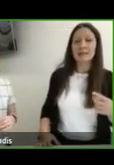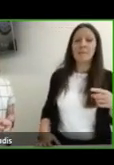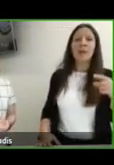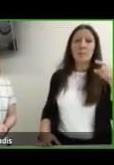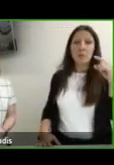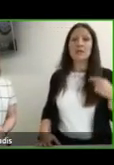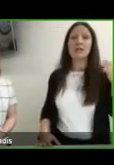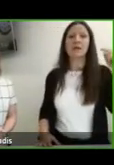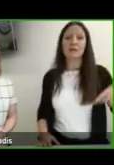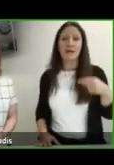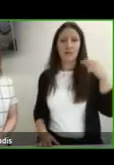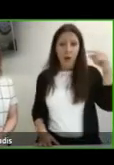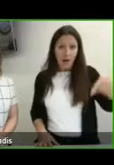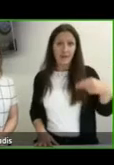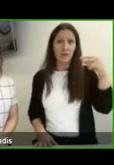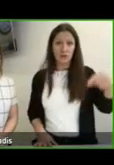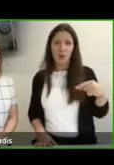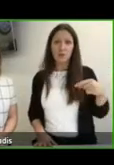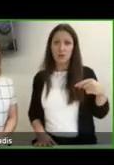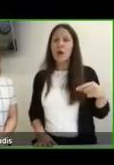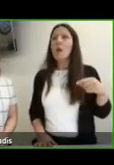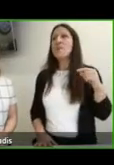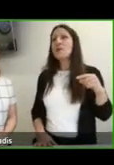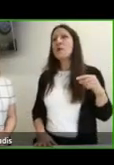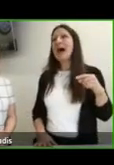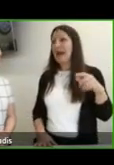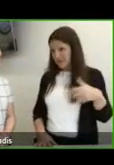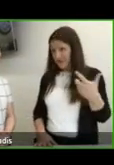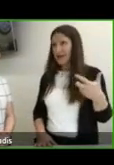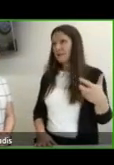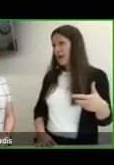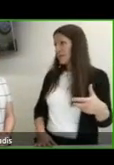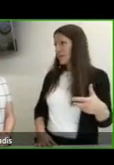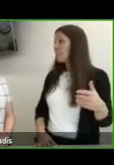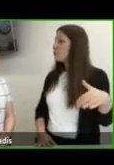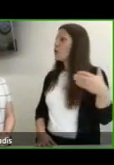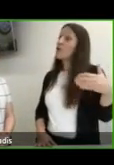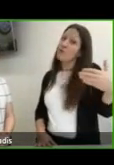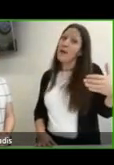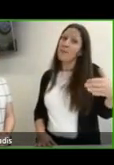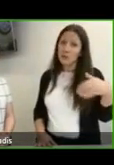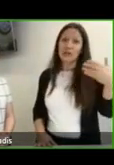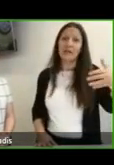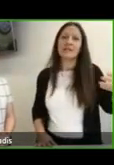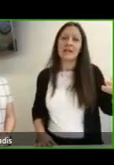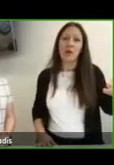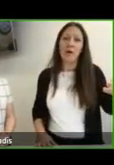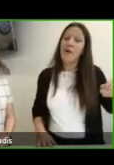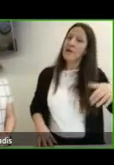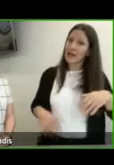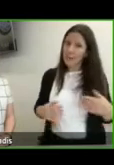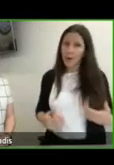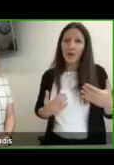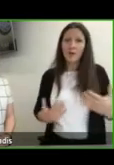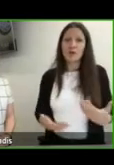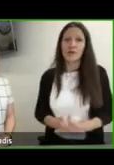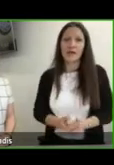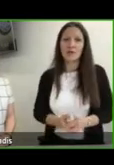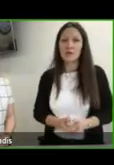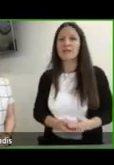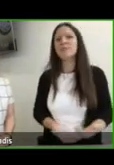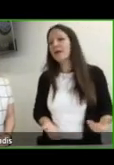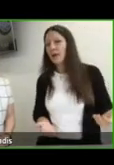c'est que plus j'ai tendance à voir quelque chose, plus à la fin, finalement, plus je le vois, plus j'ai tendance à y croire. Fait que la première fois que